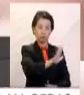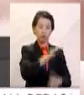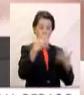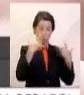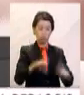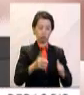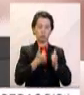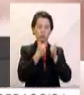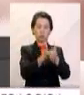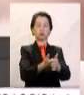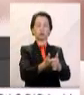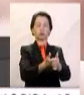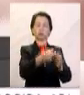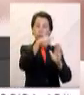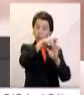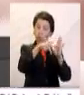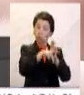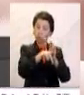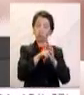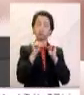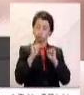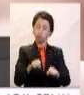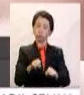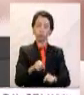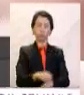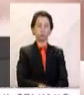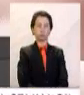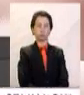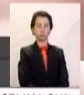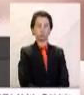telah mengikut prosedur yang dibenarkan.